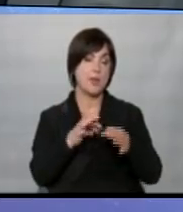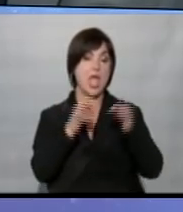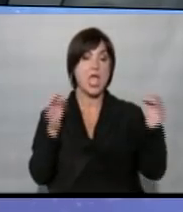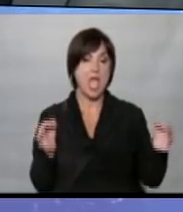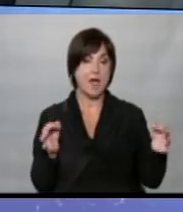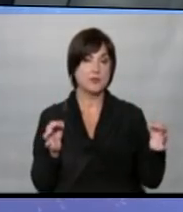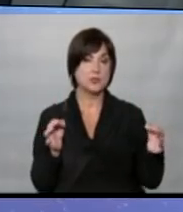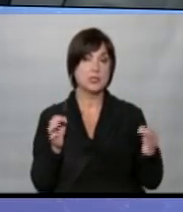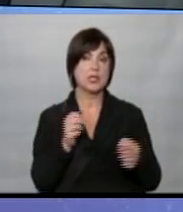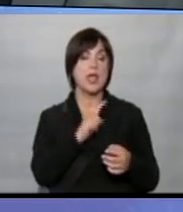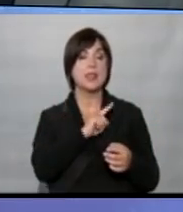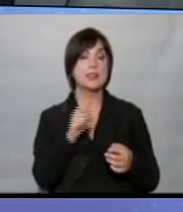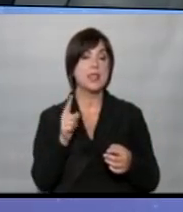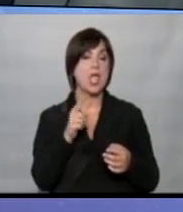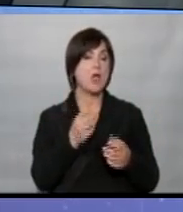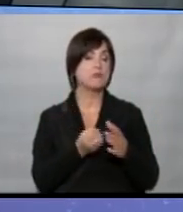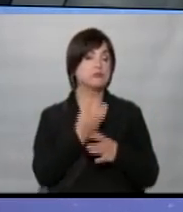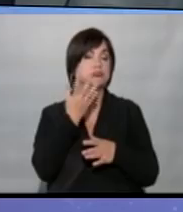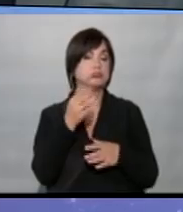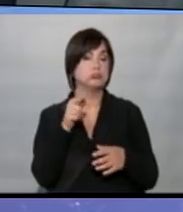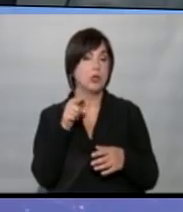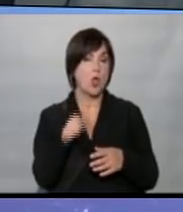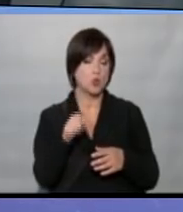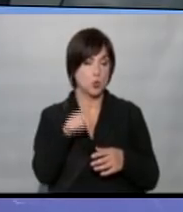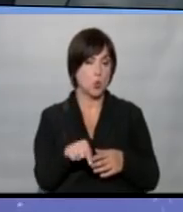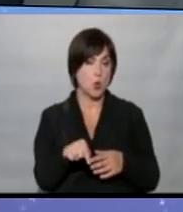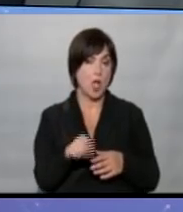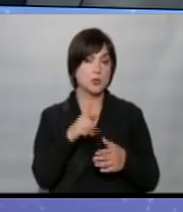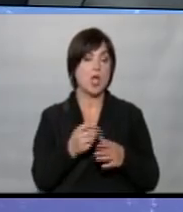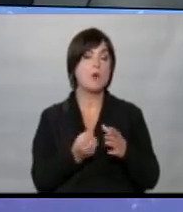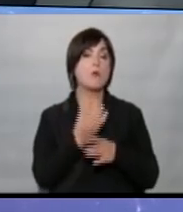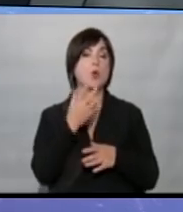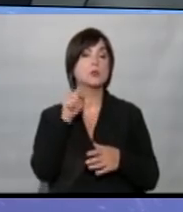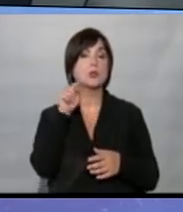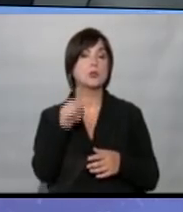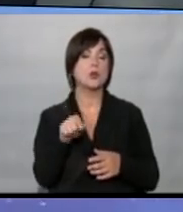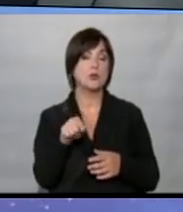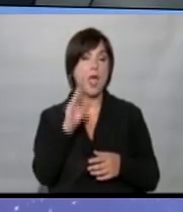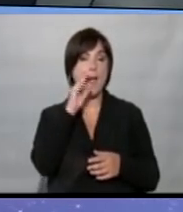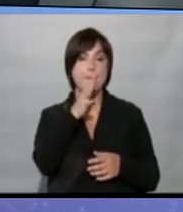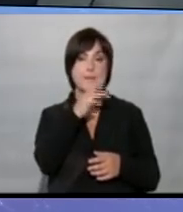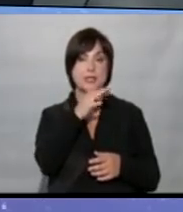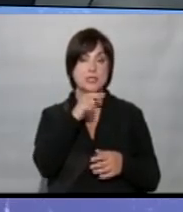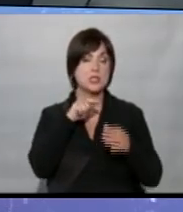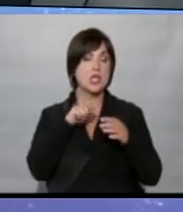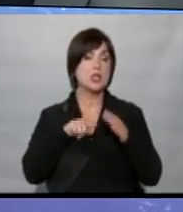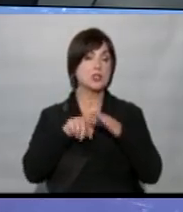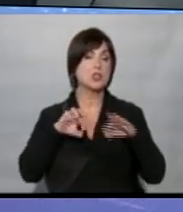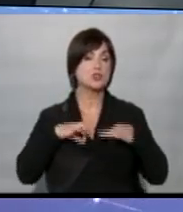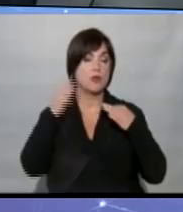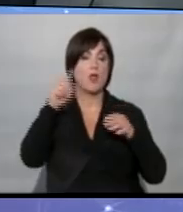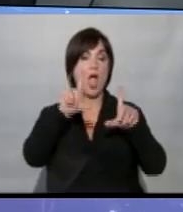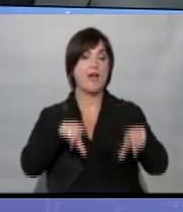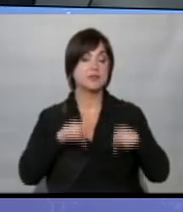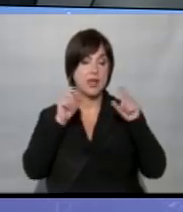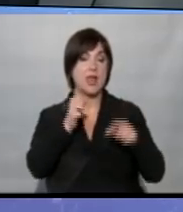јавноста, не потекна од овде, тоа потекна од македонците, селеници во Австралија,